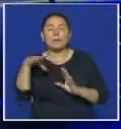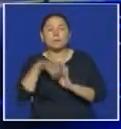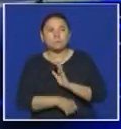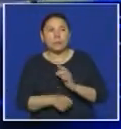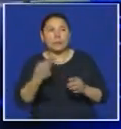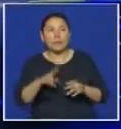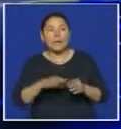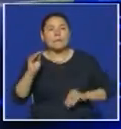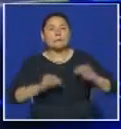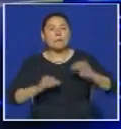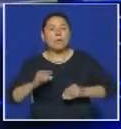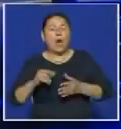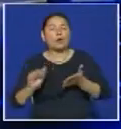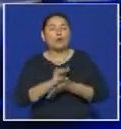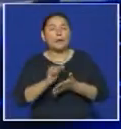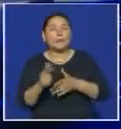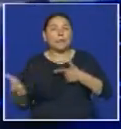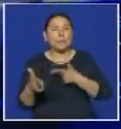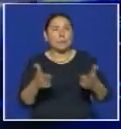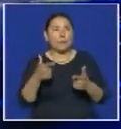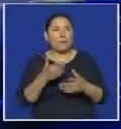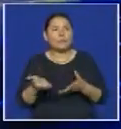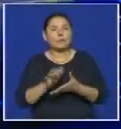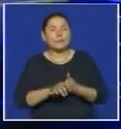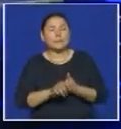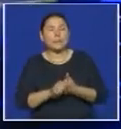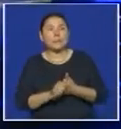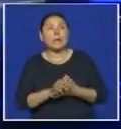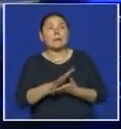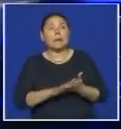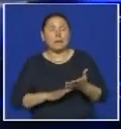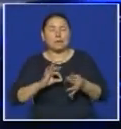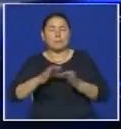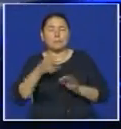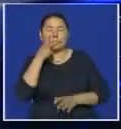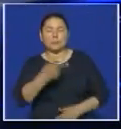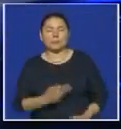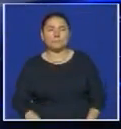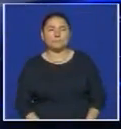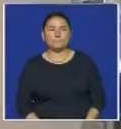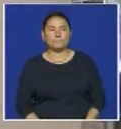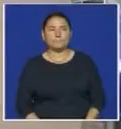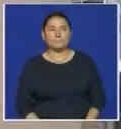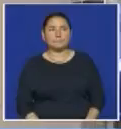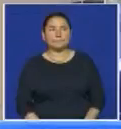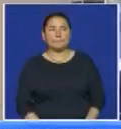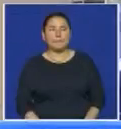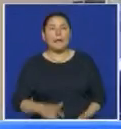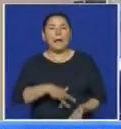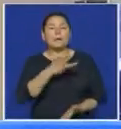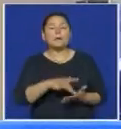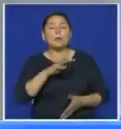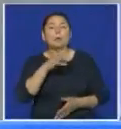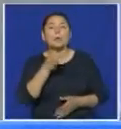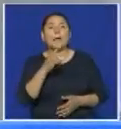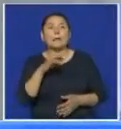барып, сметалық құжаттарға енгізілген өзгерістермен танысты. Әріптесімнің бейнесюжетінде толығырақ. Қаладағы мұнай